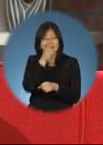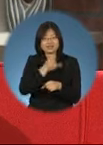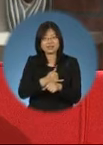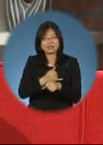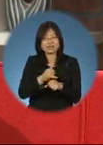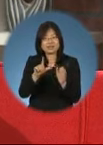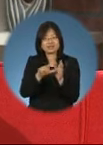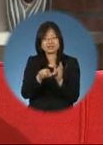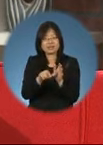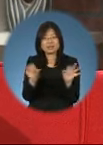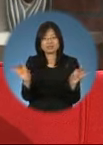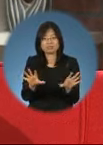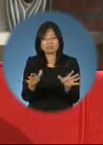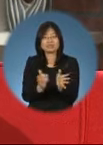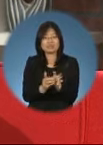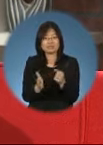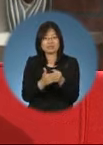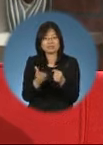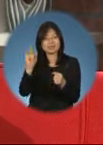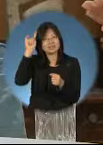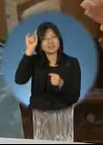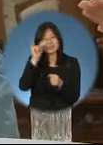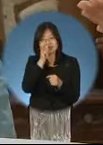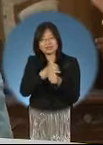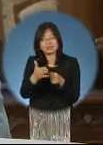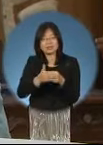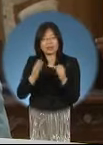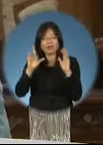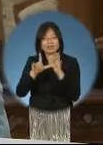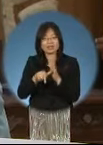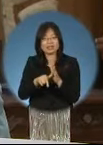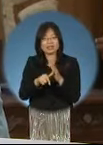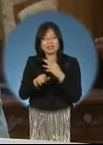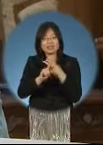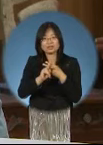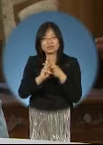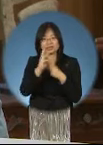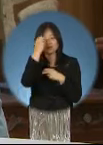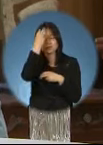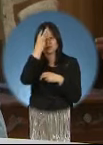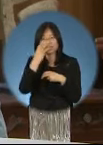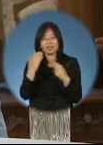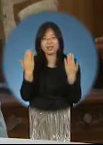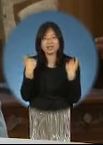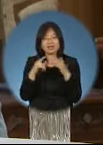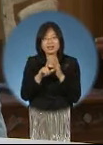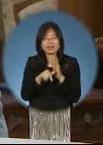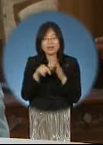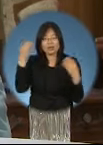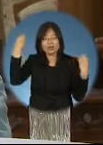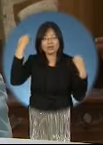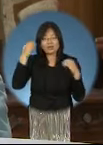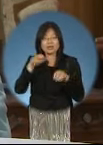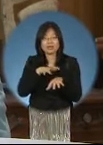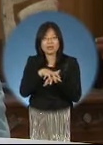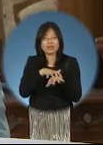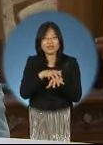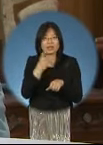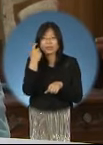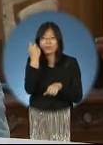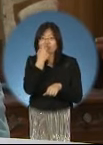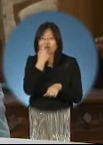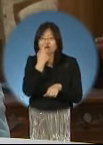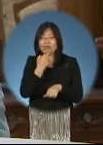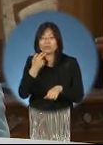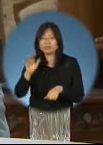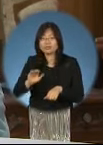그때 뿐이잖아요. 스트레스. 혹시 어려서 중고등학교 때 네. 무용 이런 거를 체계적으로 배우진 않으셨지만 혹시